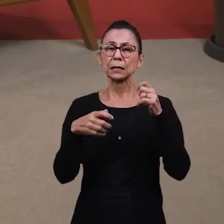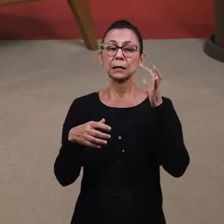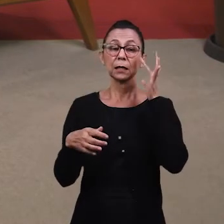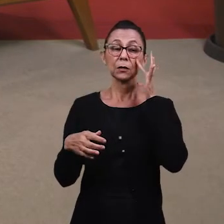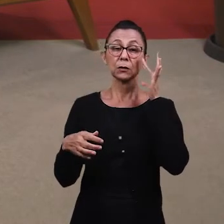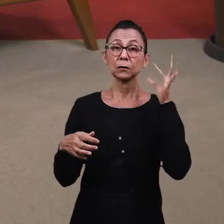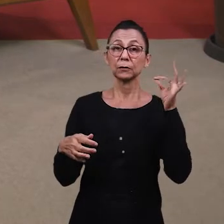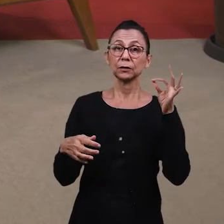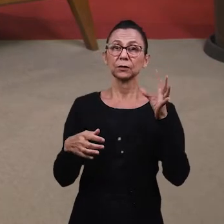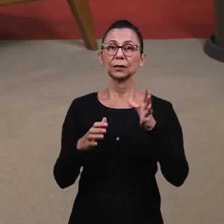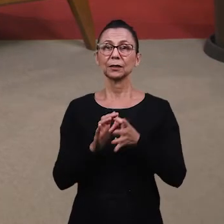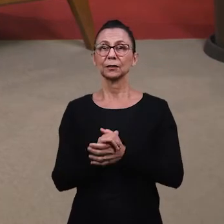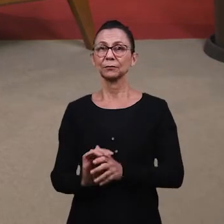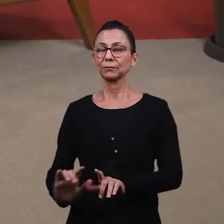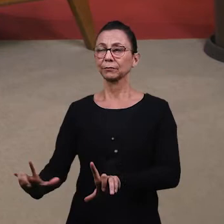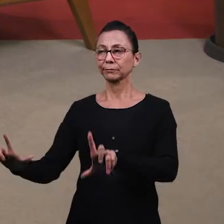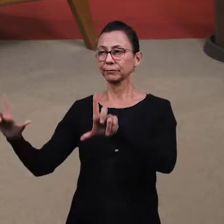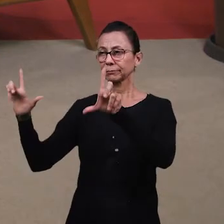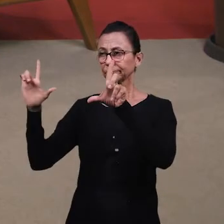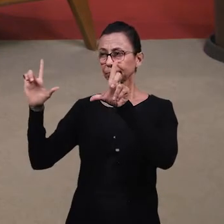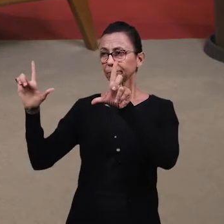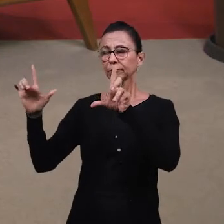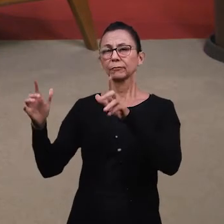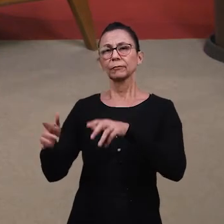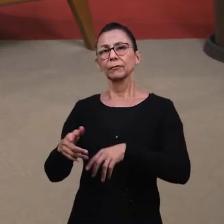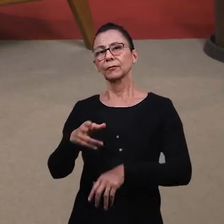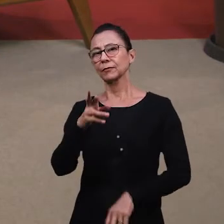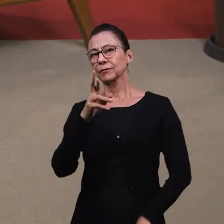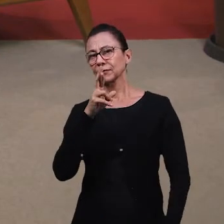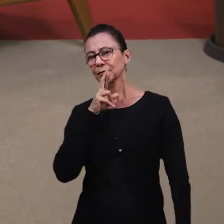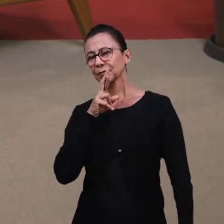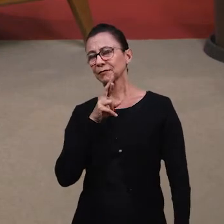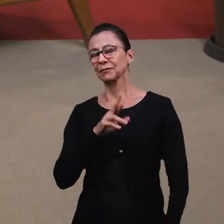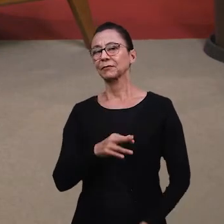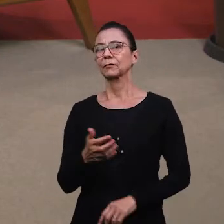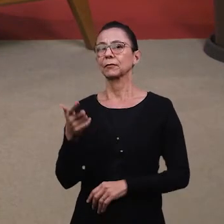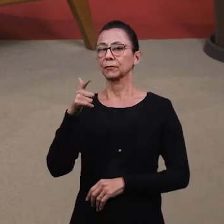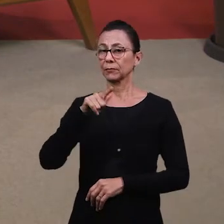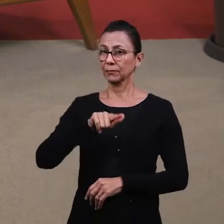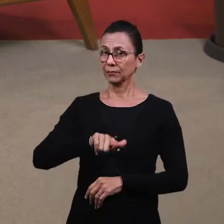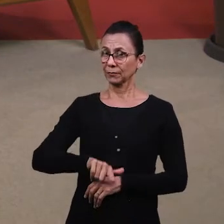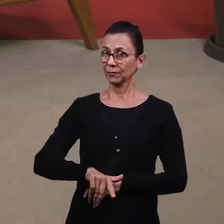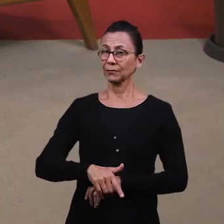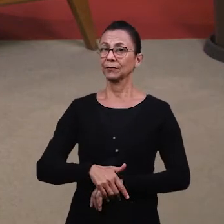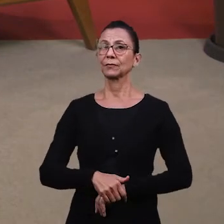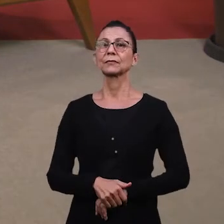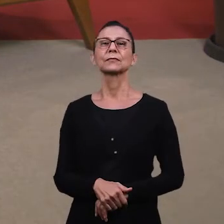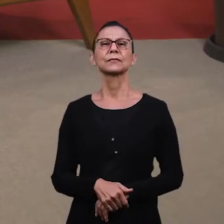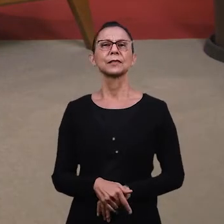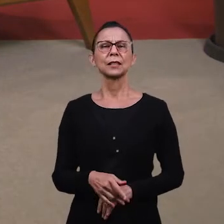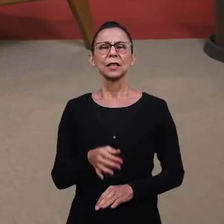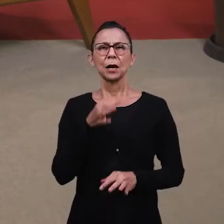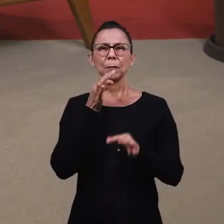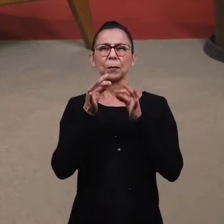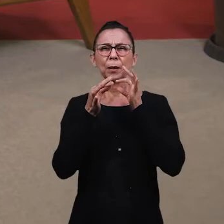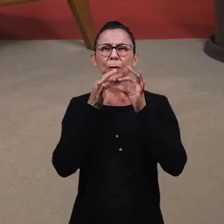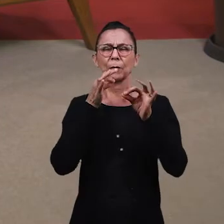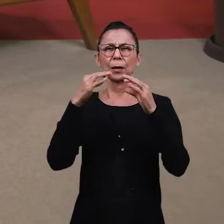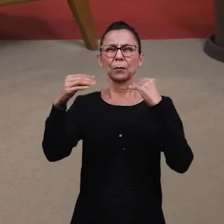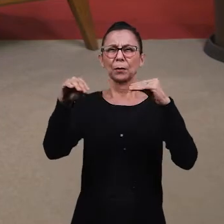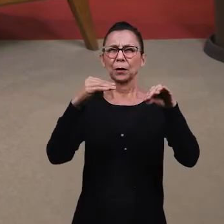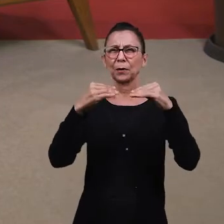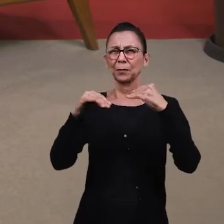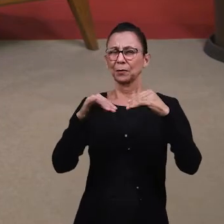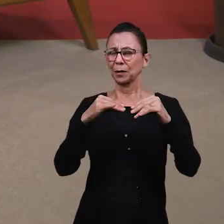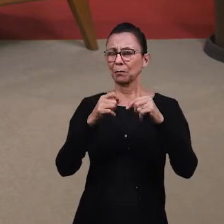vigilance. Donc, vous voyez à l'écran, afin que vous puissiez assister, participer. Je dis encore,